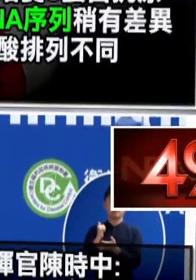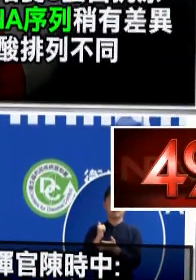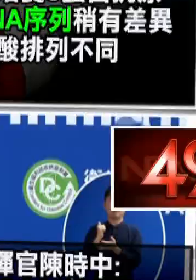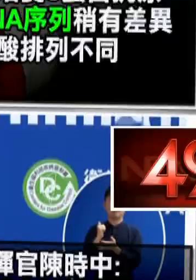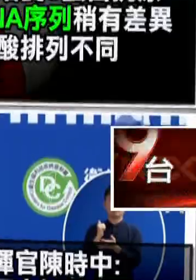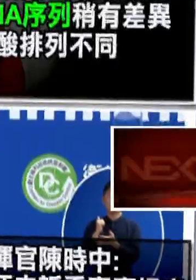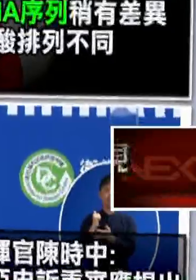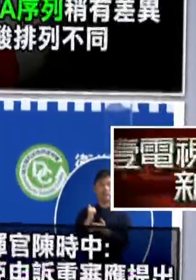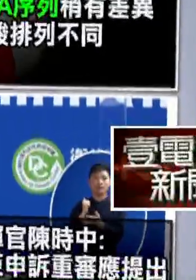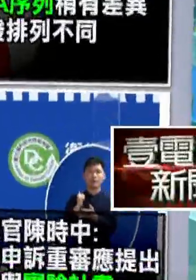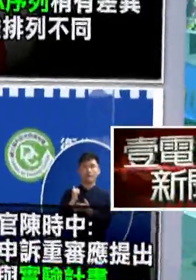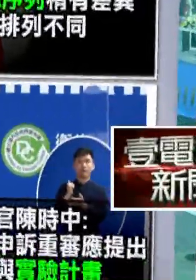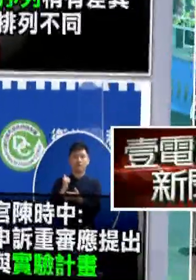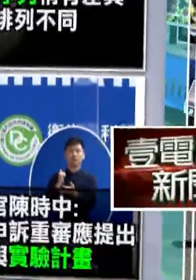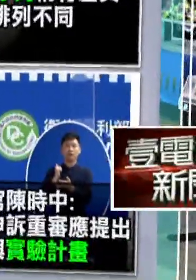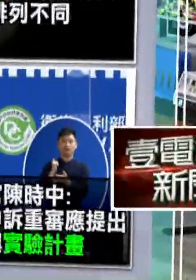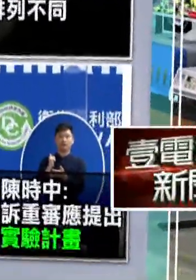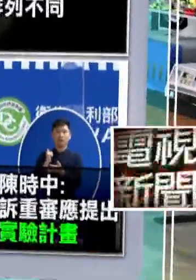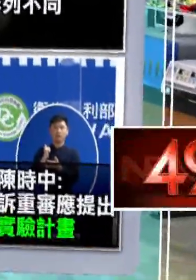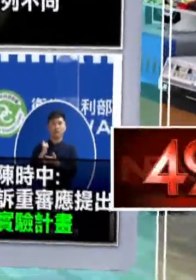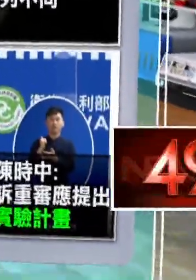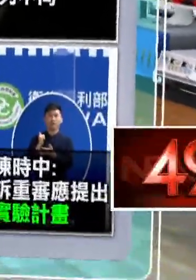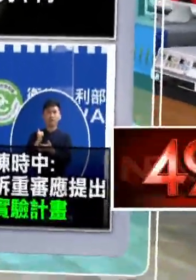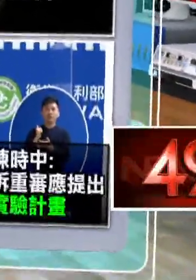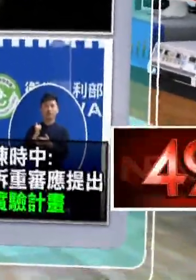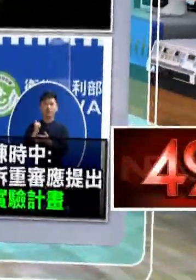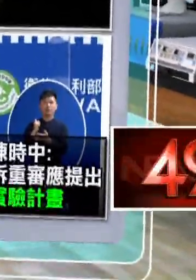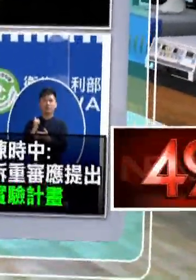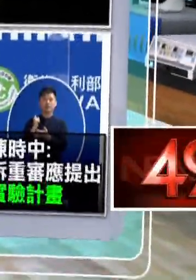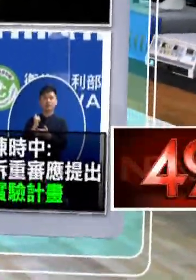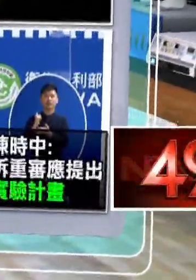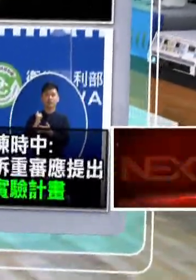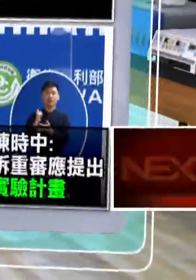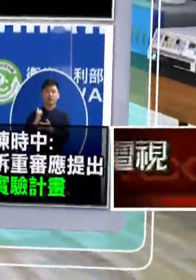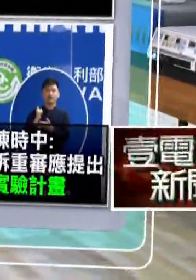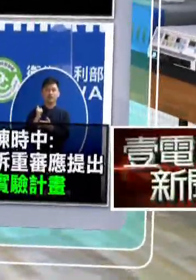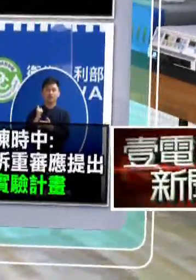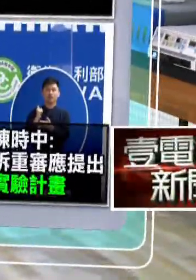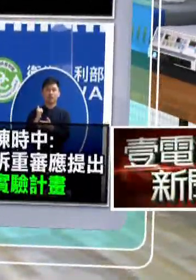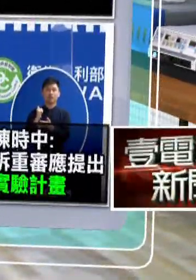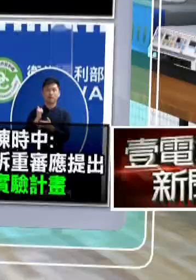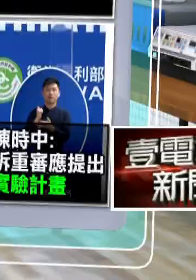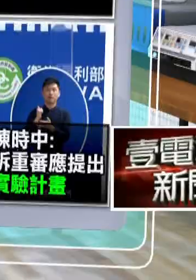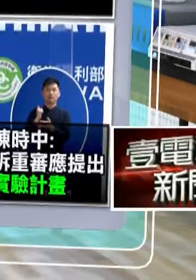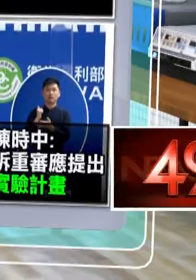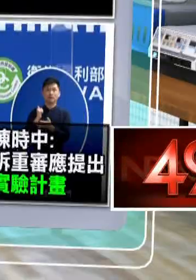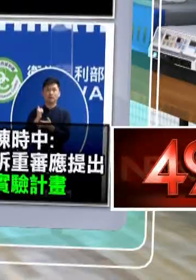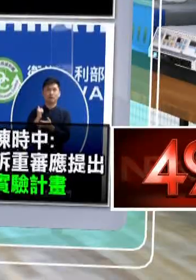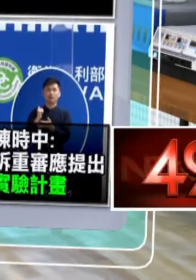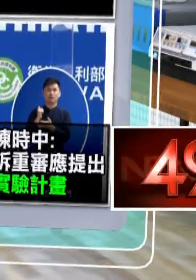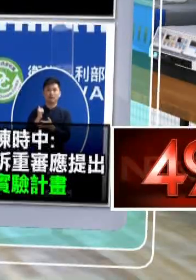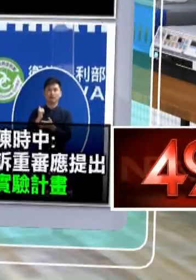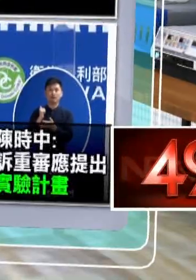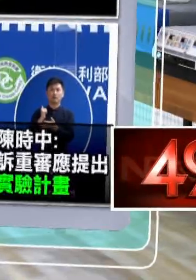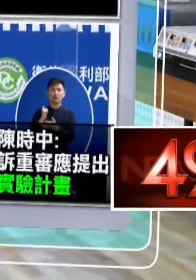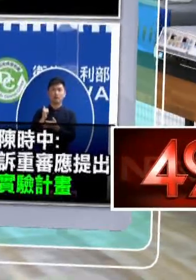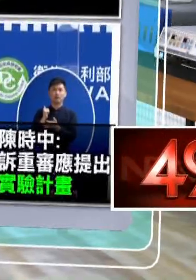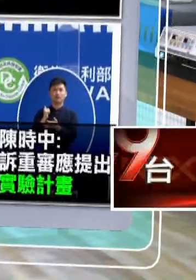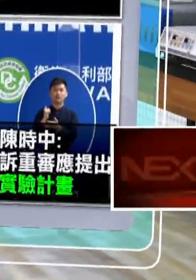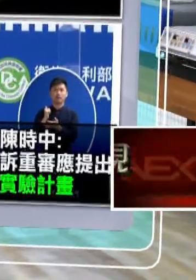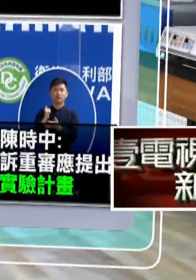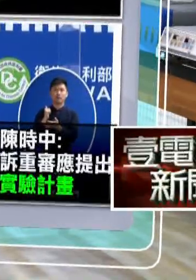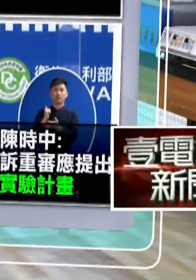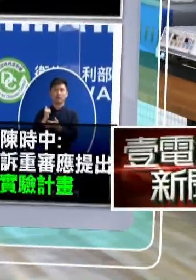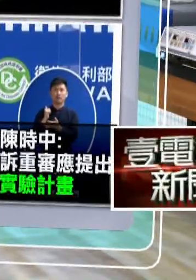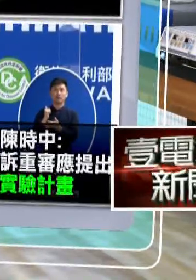另一方面，我看到下方其实呢，联雅的 EUA 未过争议也被部分外界就解读说是不是政治力来介入。民进党团在今天也出面来驳斥，强